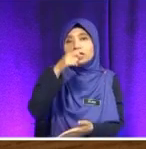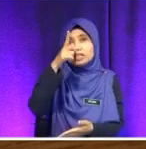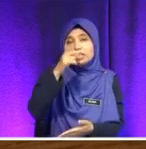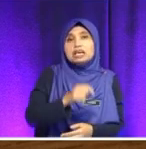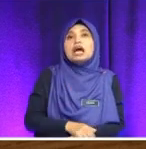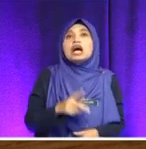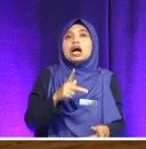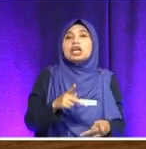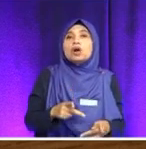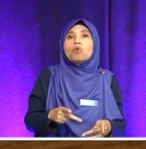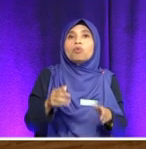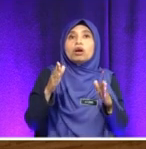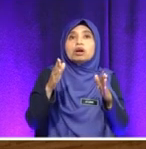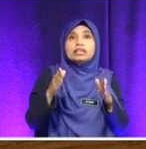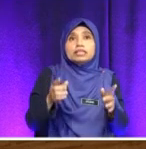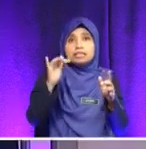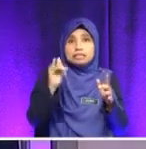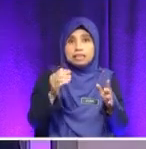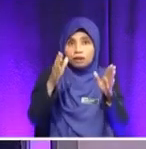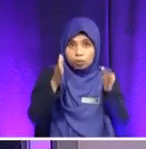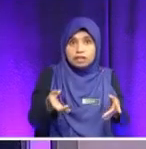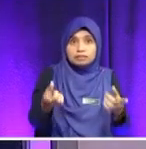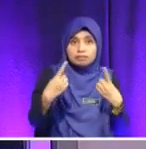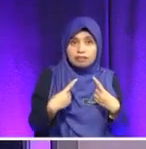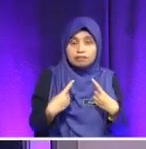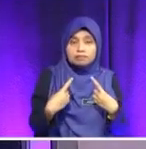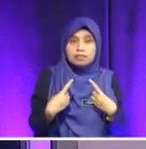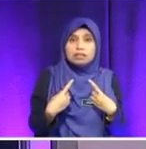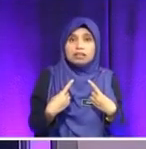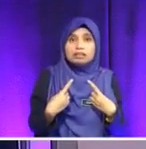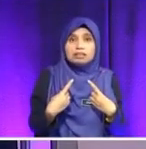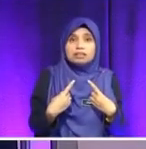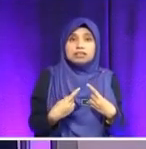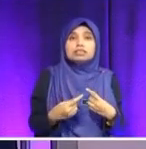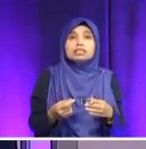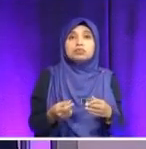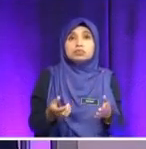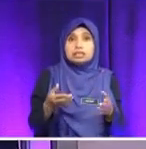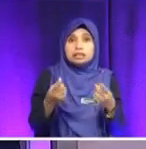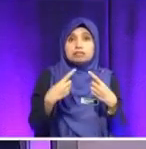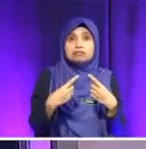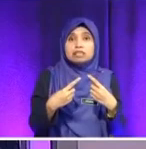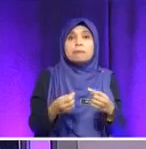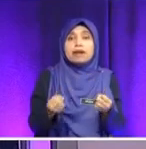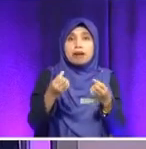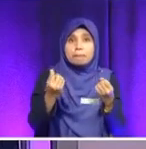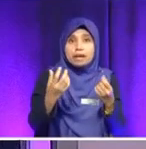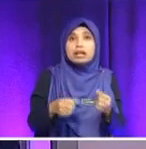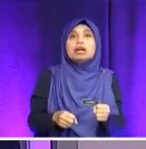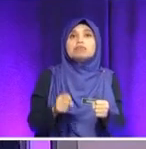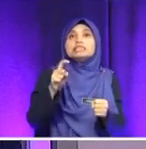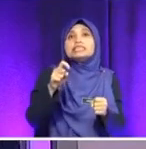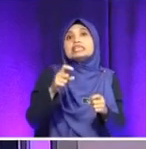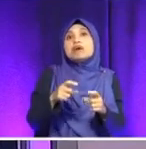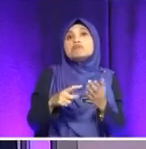secara berkumpulan, dahulukan host, bermaksud ketua dalam kumpulan itu. Sekiranya host itu tidak dapat dikenal